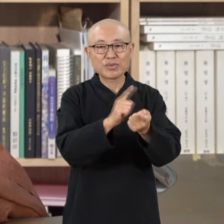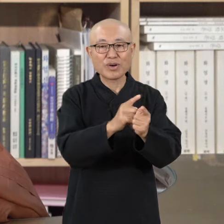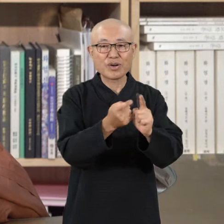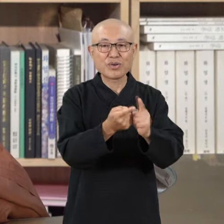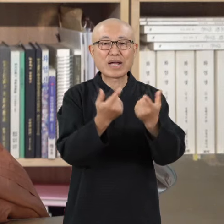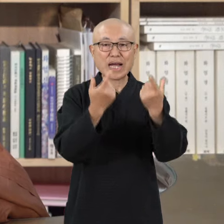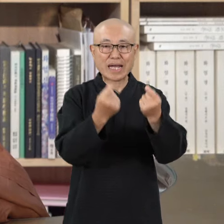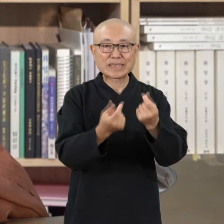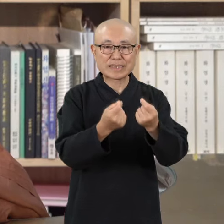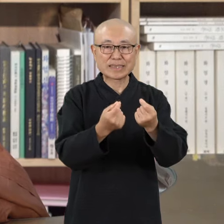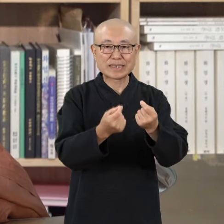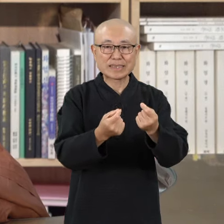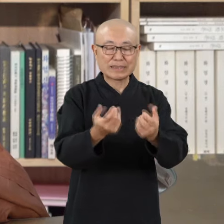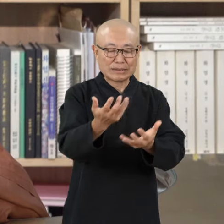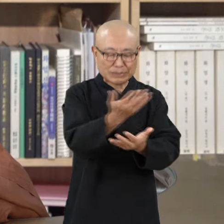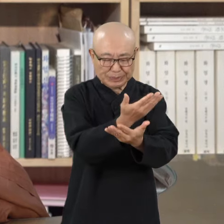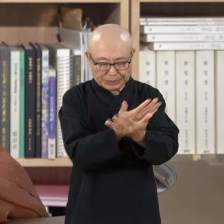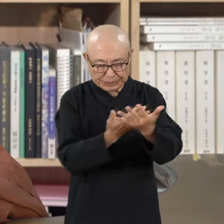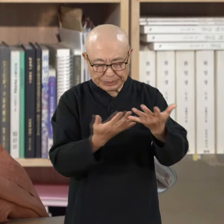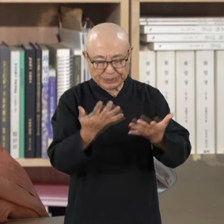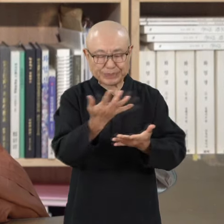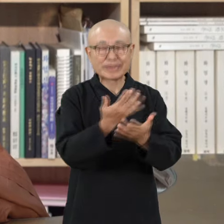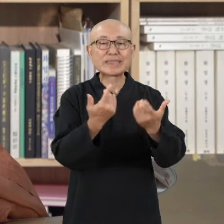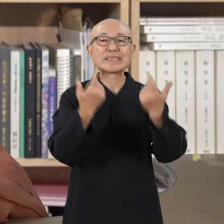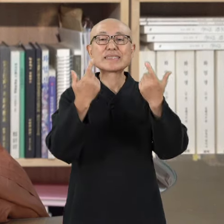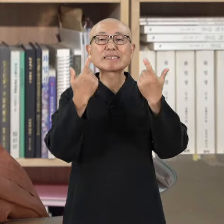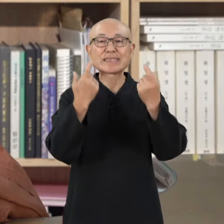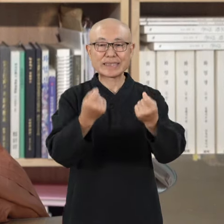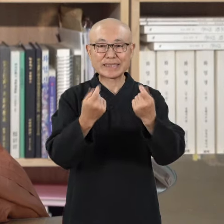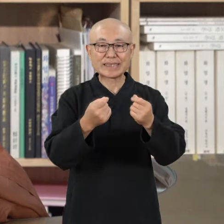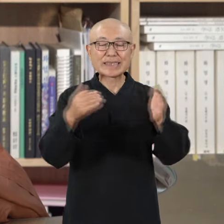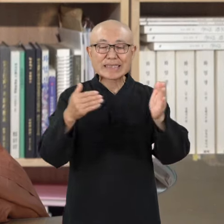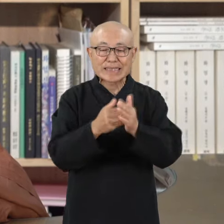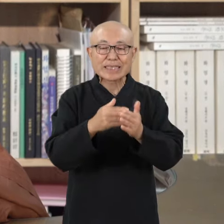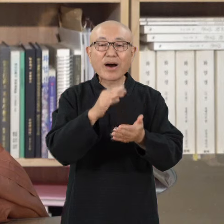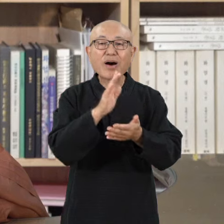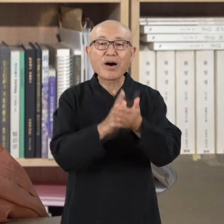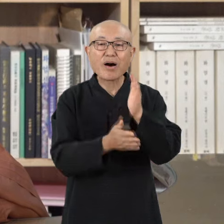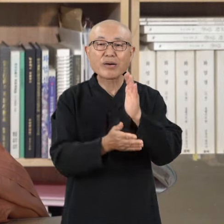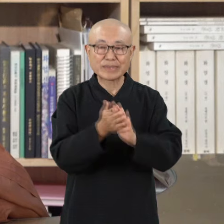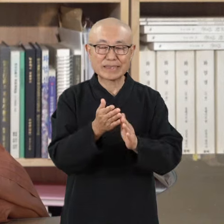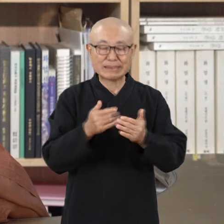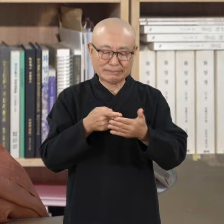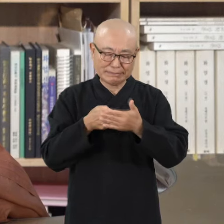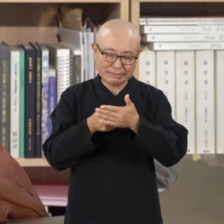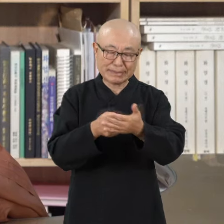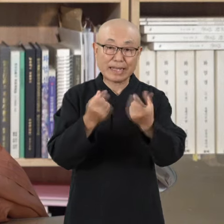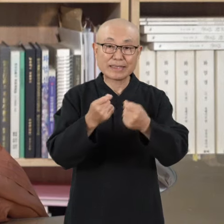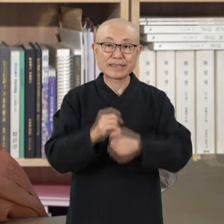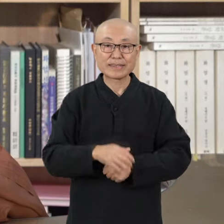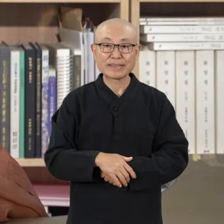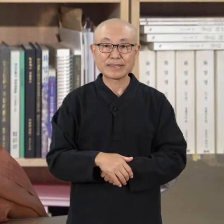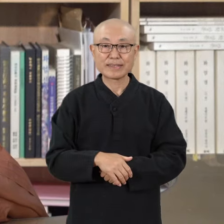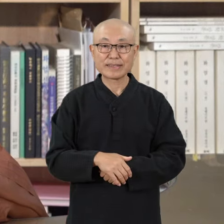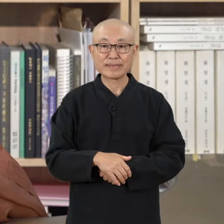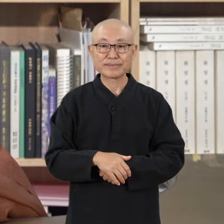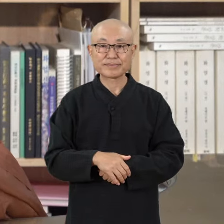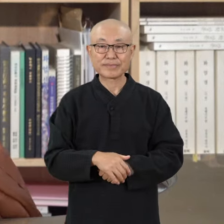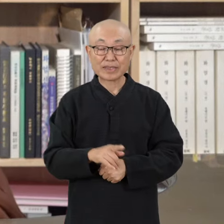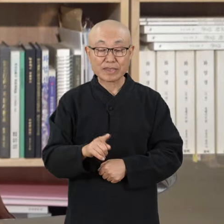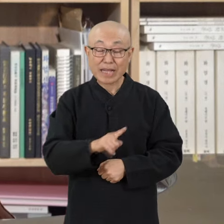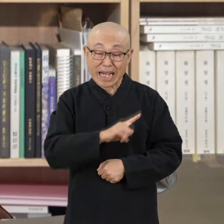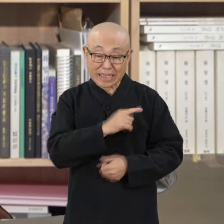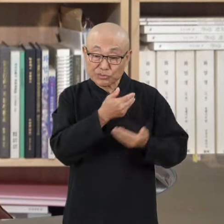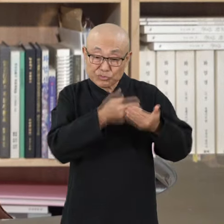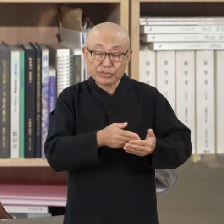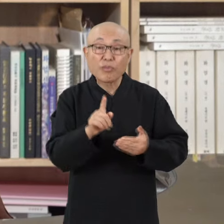움직여가고 있는 게 이게 다 끝없이 노력 정진하고 과연 무엇이 가장 가치로운가. 그러니까